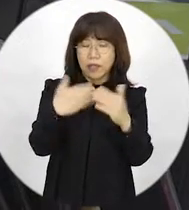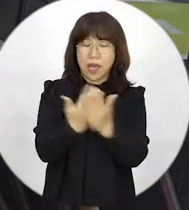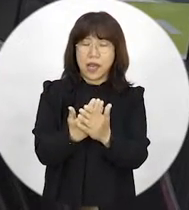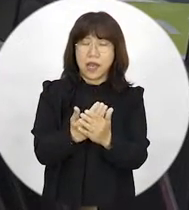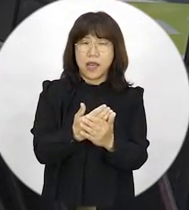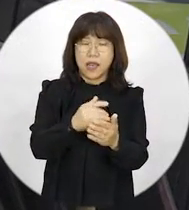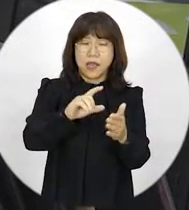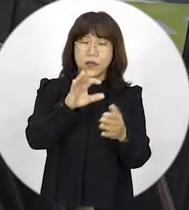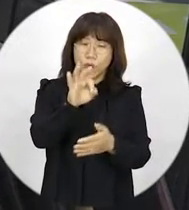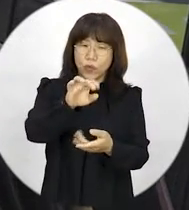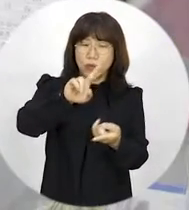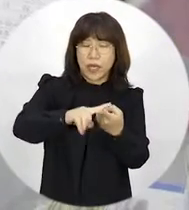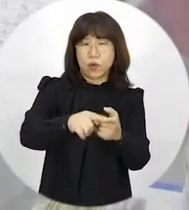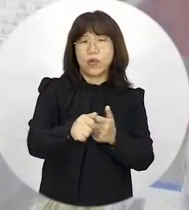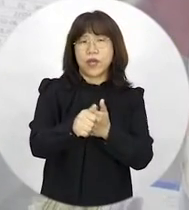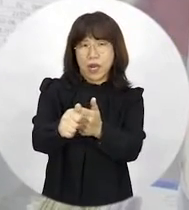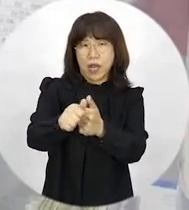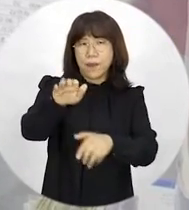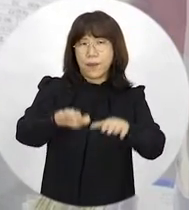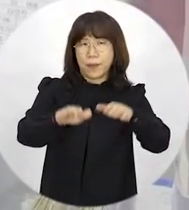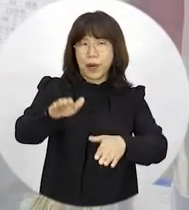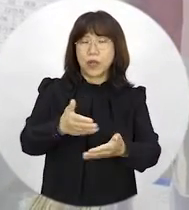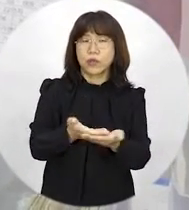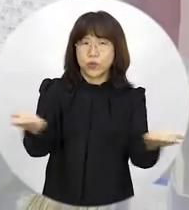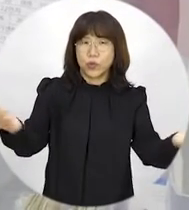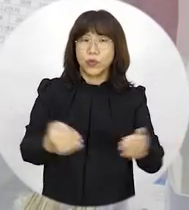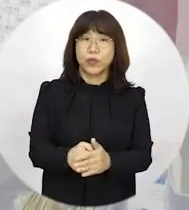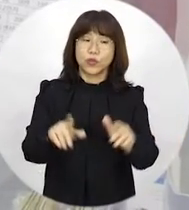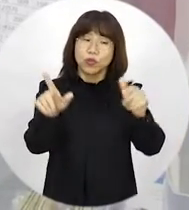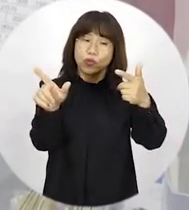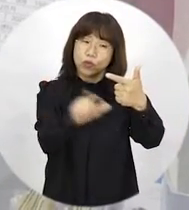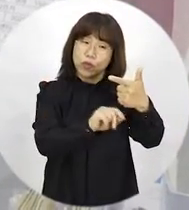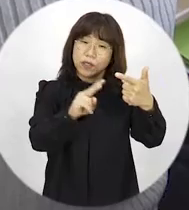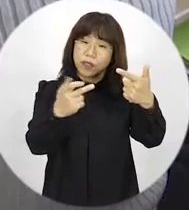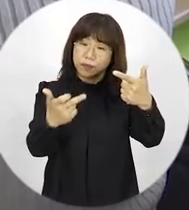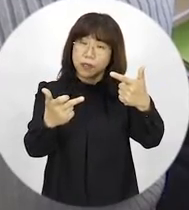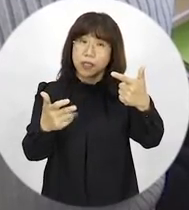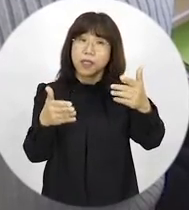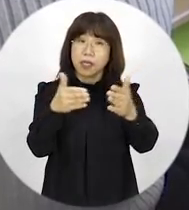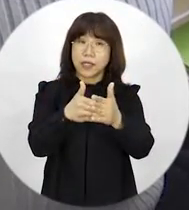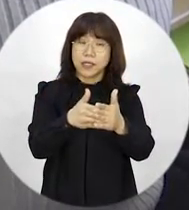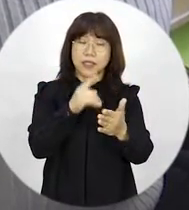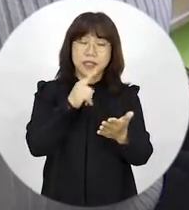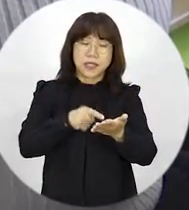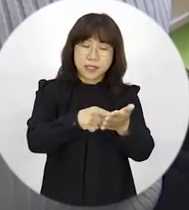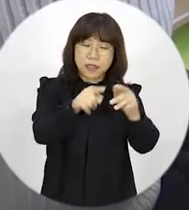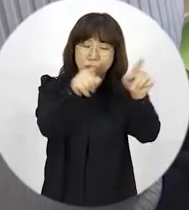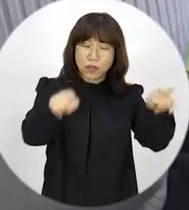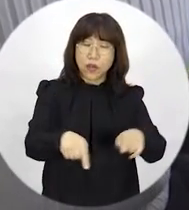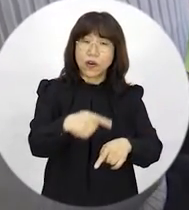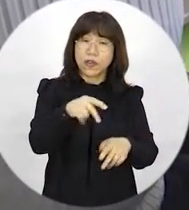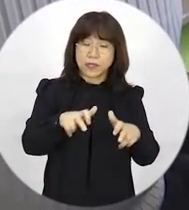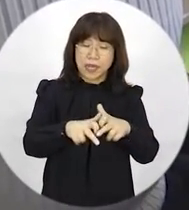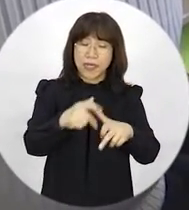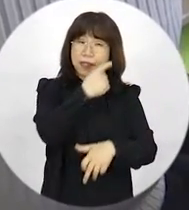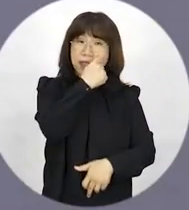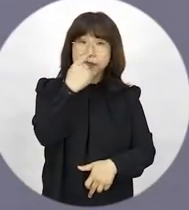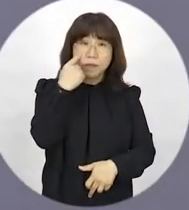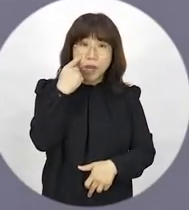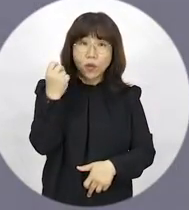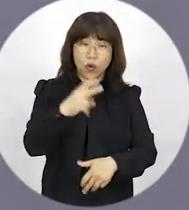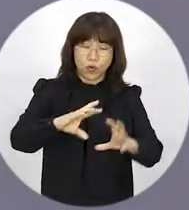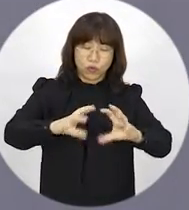추가로 지원받을 수 있습니다. 지원 희망자는 오는 6월 17일까지 신청서, 장애인 증명서